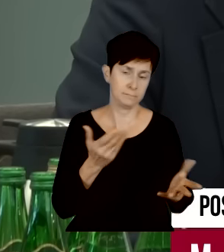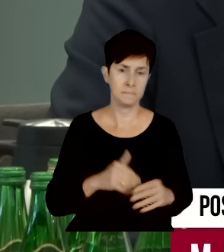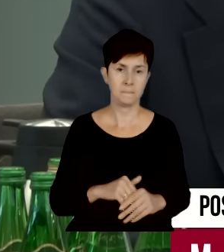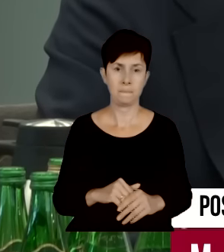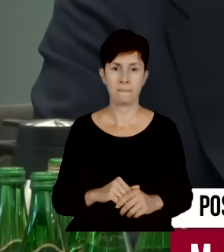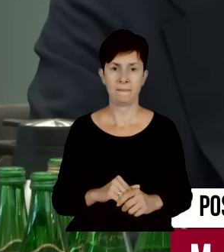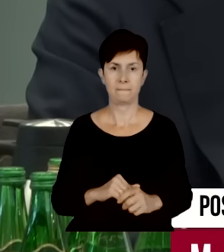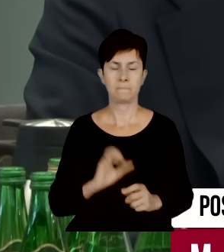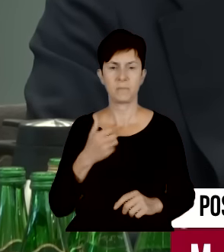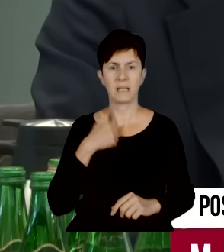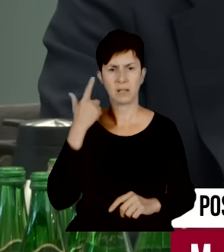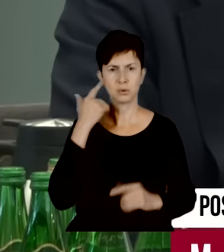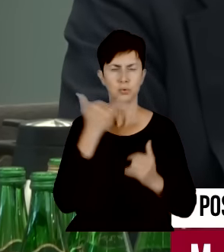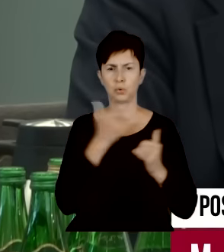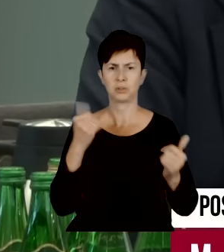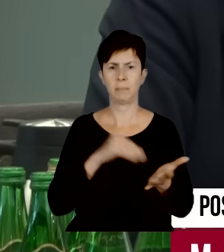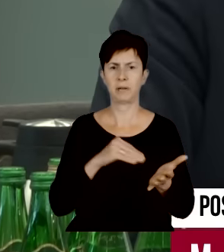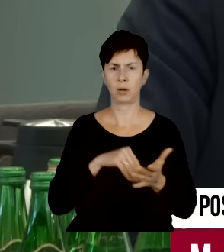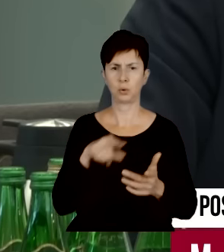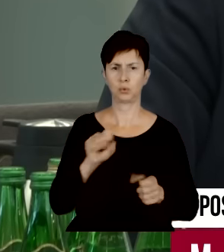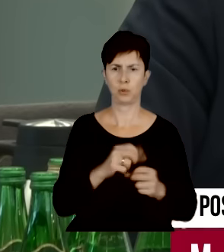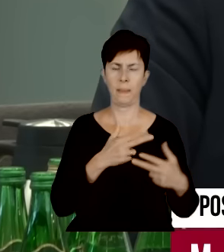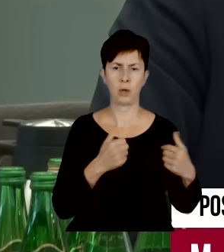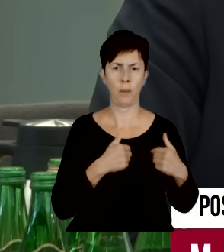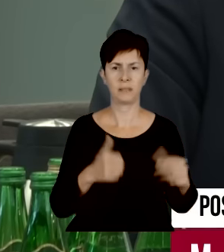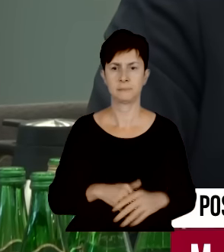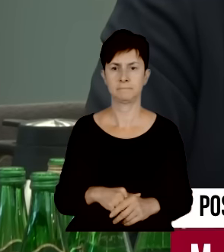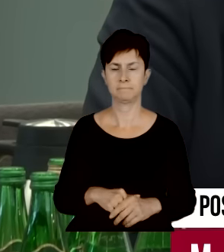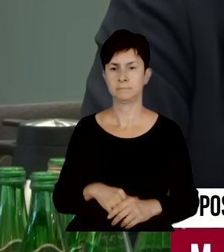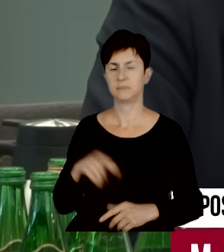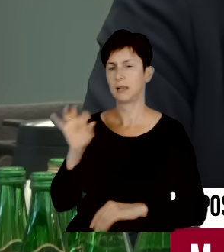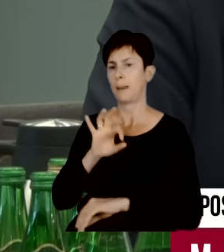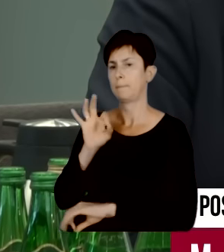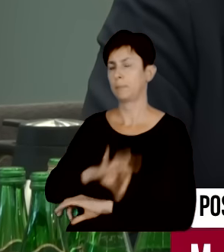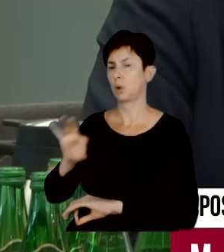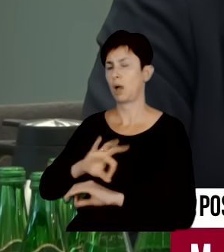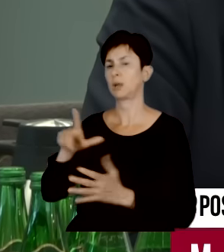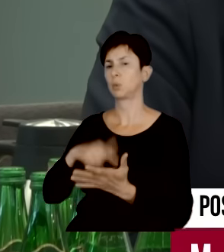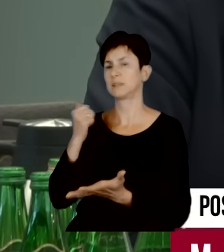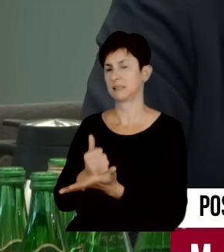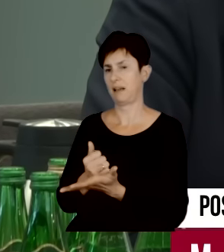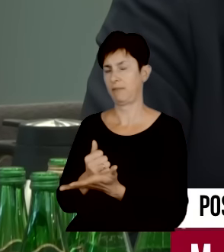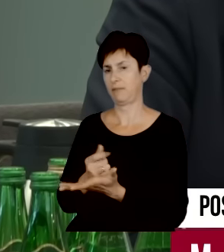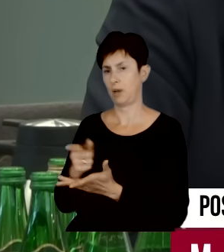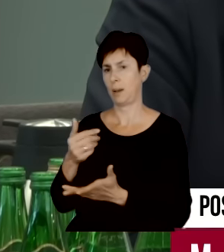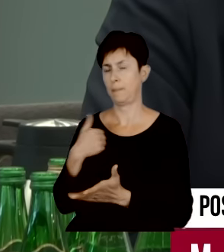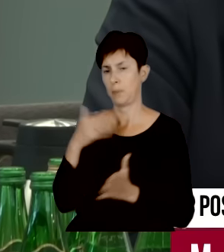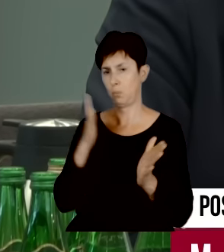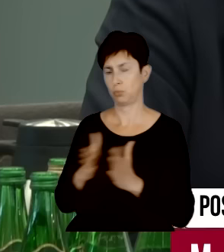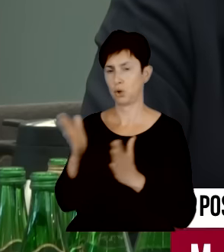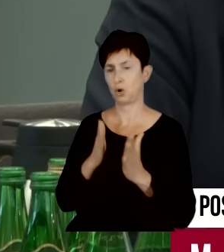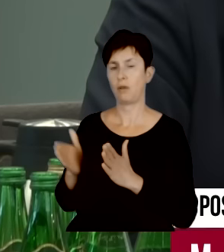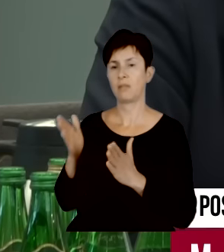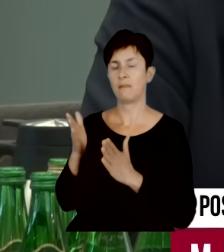słyszałem o różnych praktykach które tutaj na tej komisji się odbyw C te projekty Ustaw przygotowali